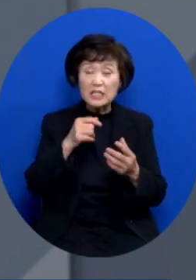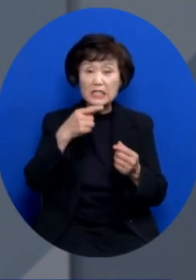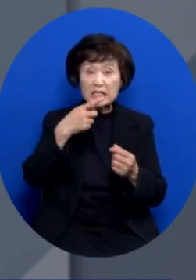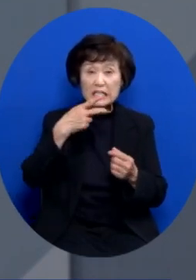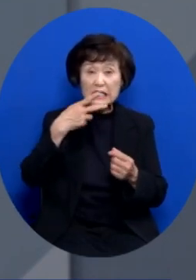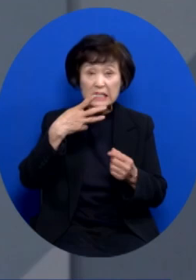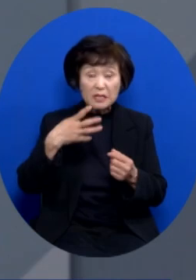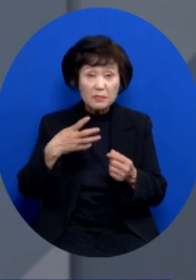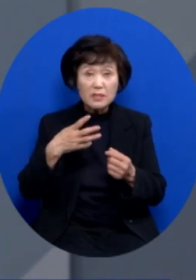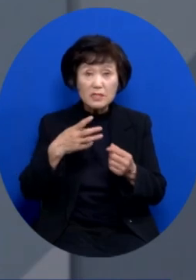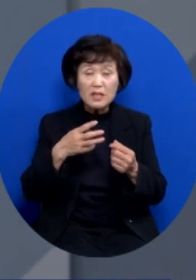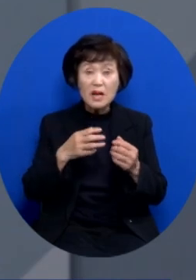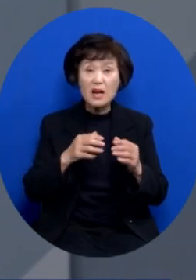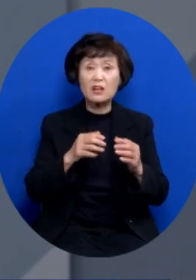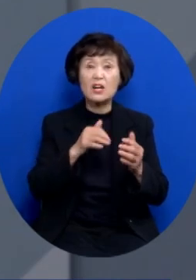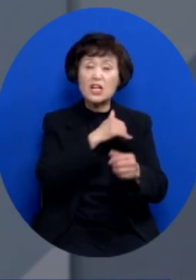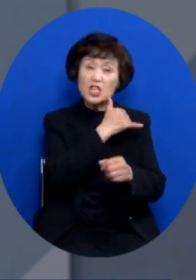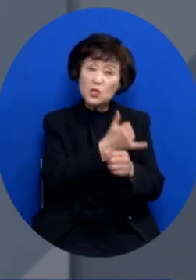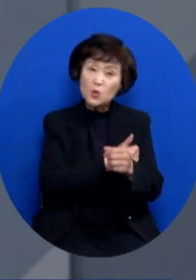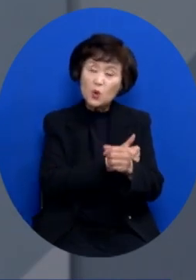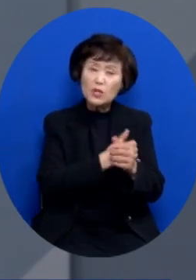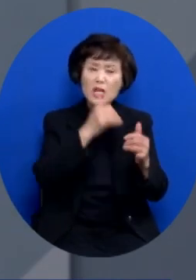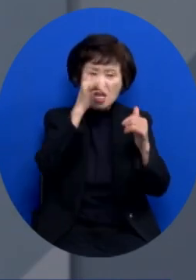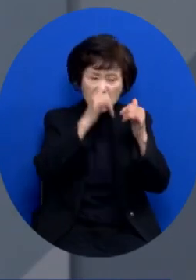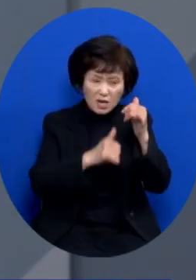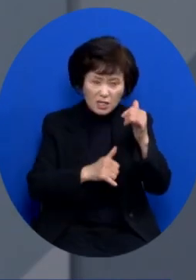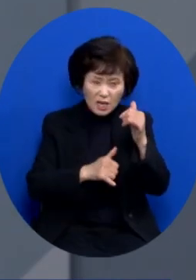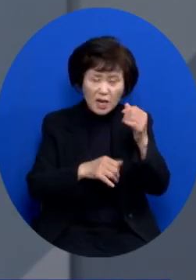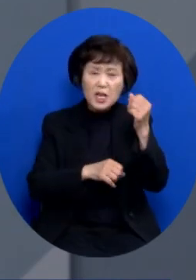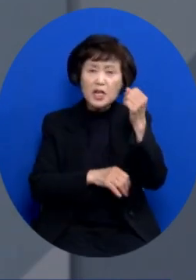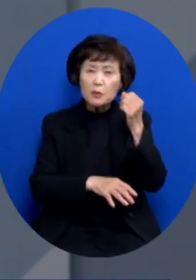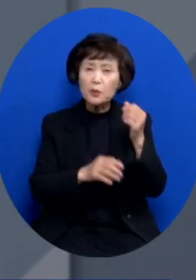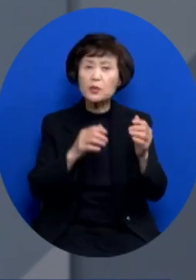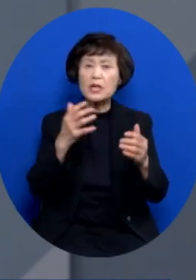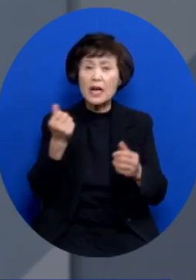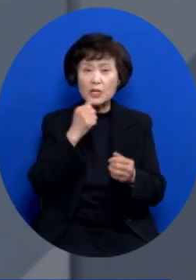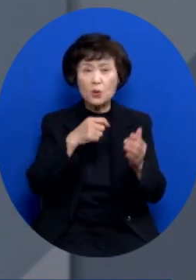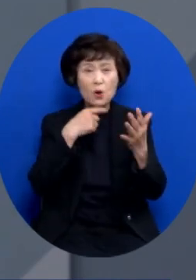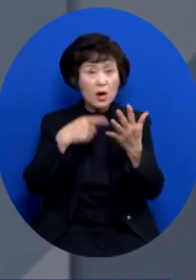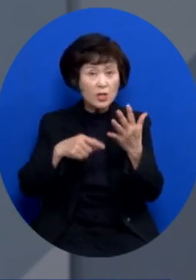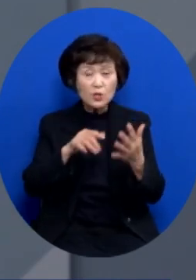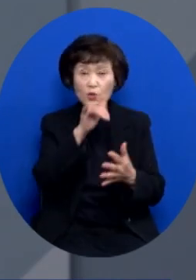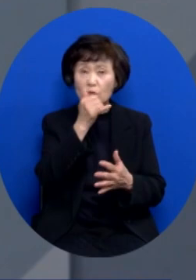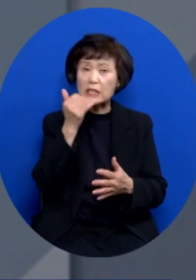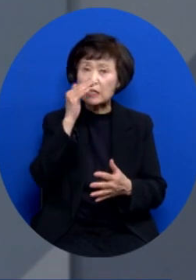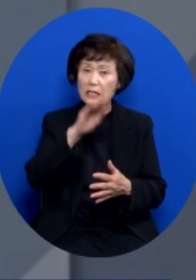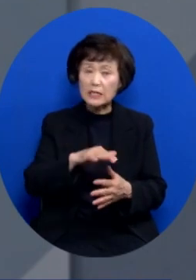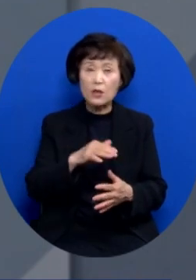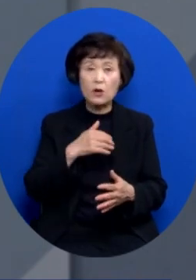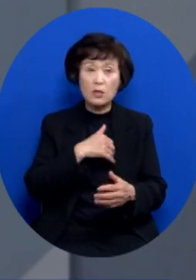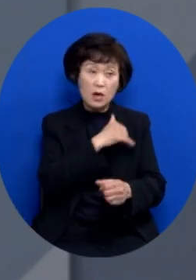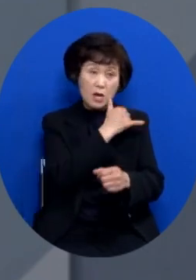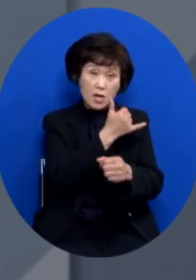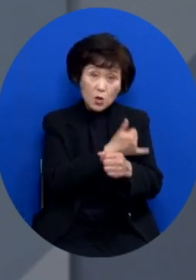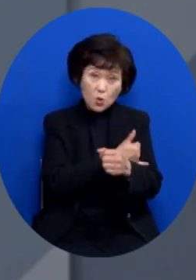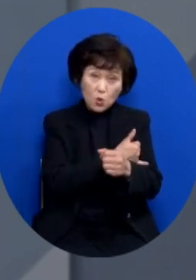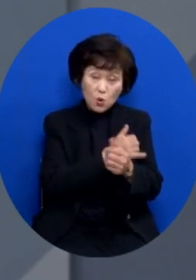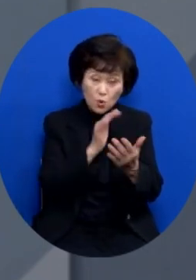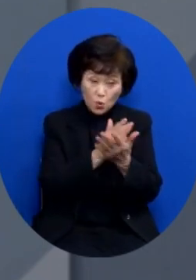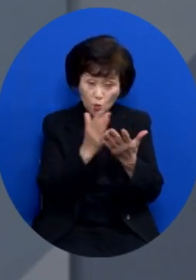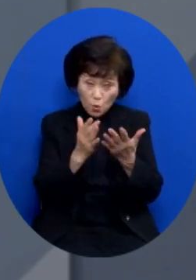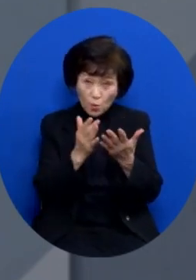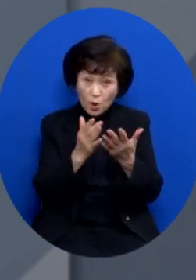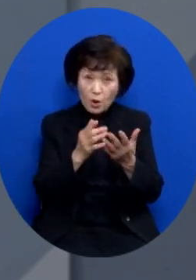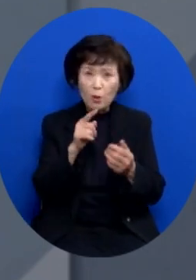그래가지고 역사적 흐름을 기초로 해가지고 하고 있어요. 그러나 제가 이 인권을 유형을 구분한 것은 인권을